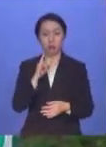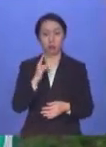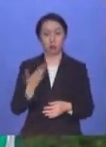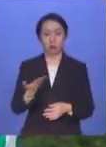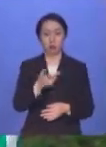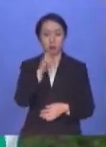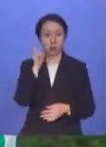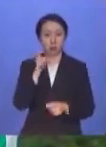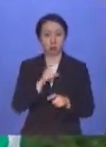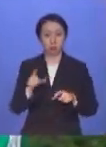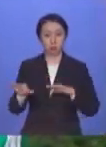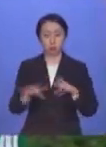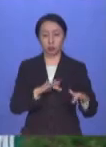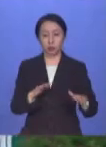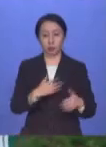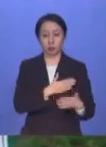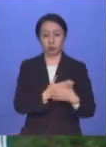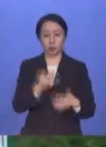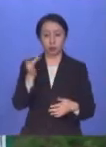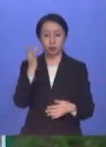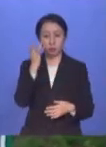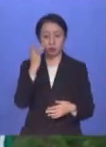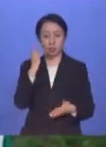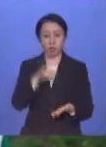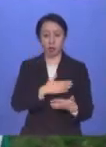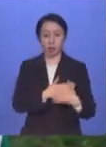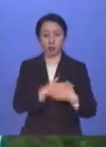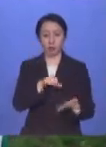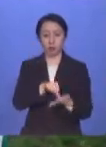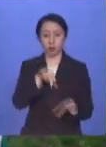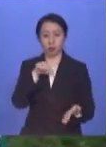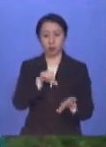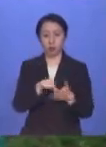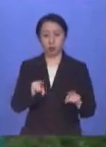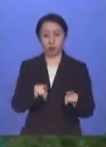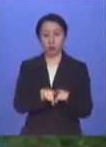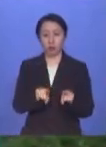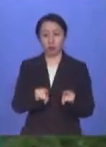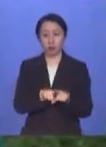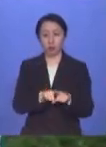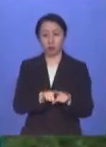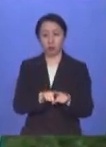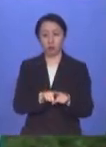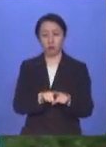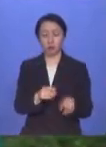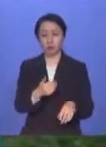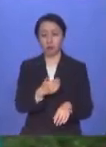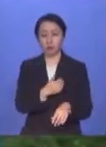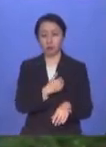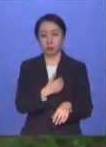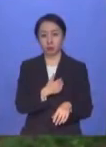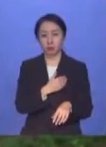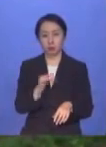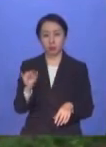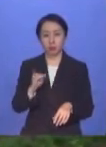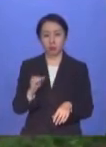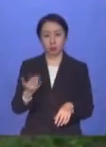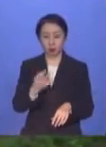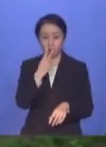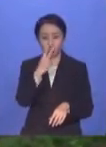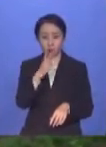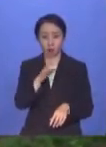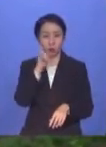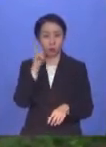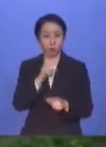Наше молодежное движение, волонтеры всегда принимают активное участие в таких экологических инициативах. И мы видим, как